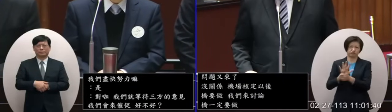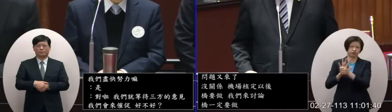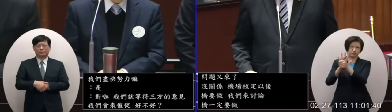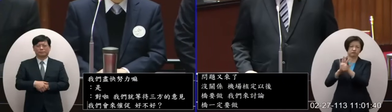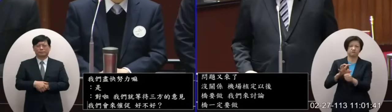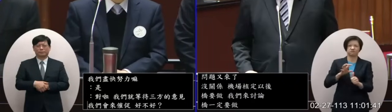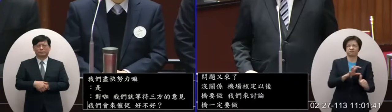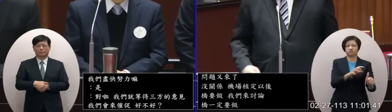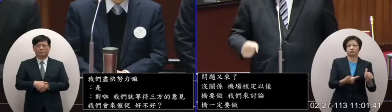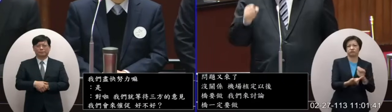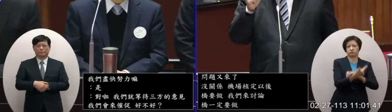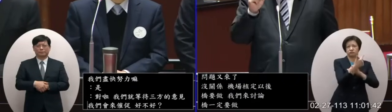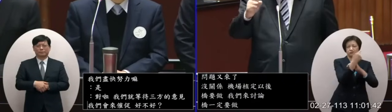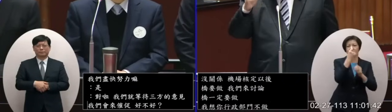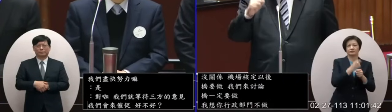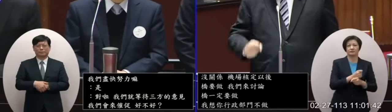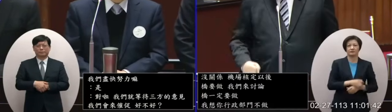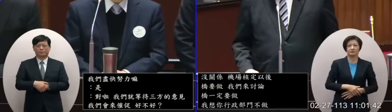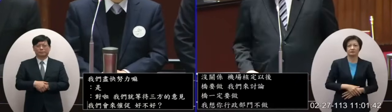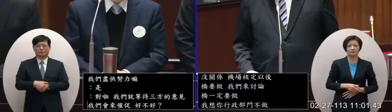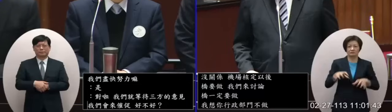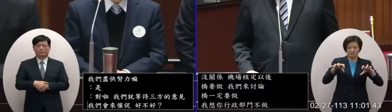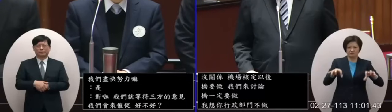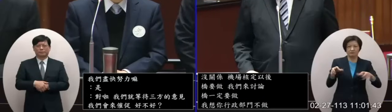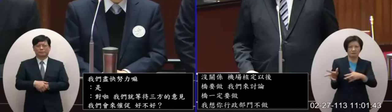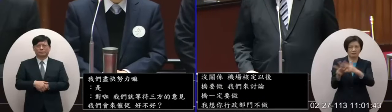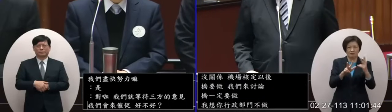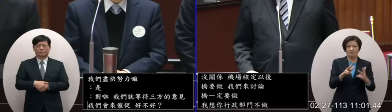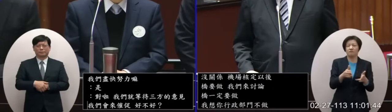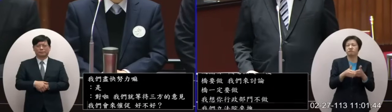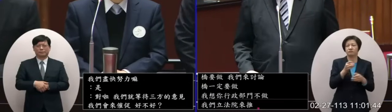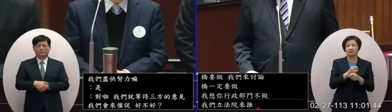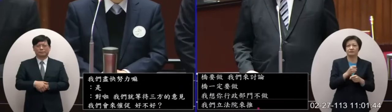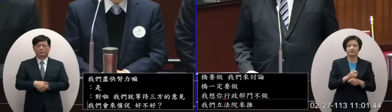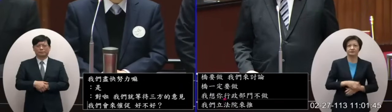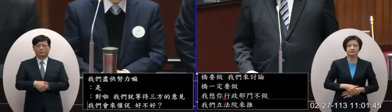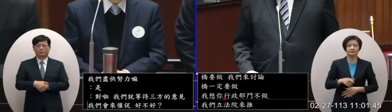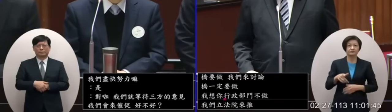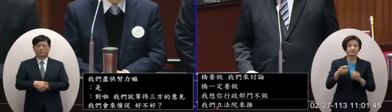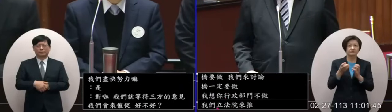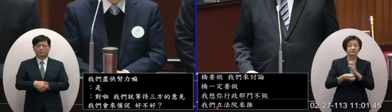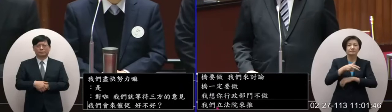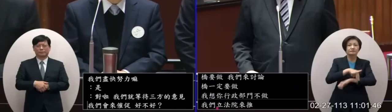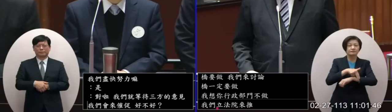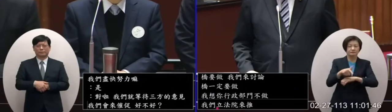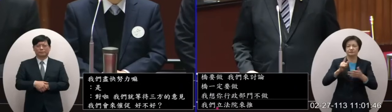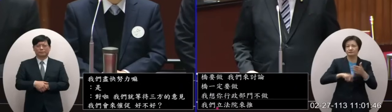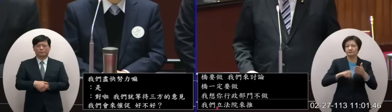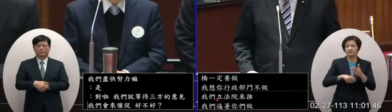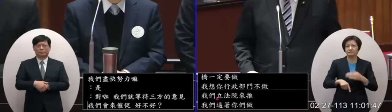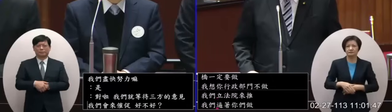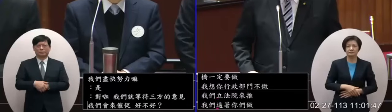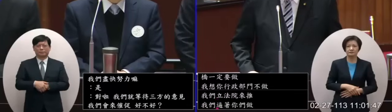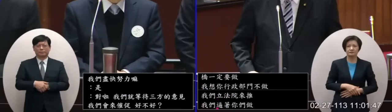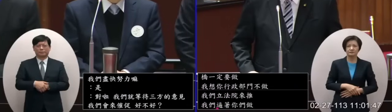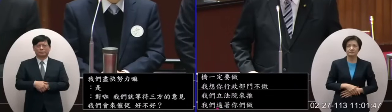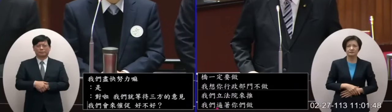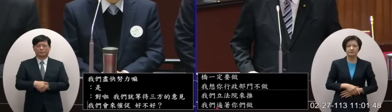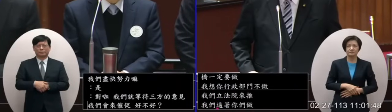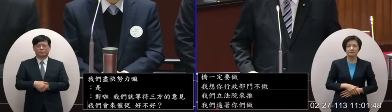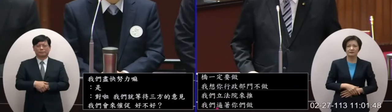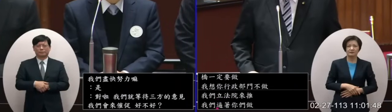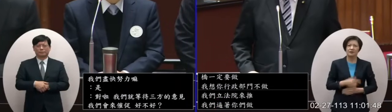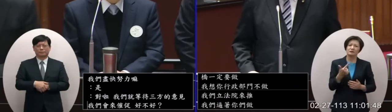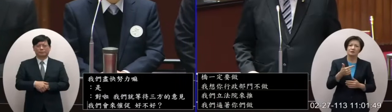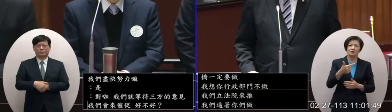着你们做，你桥一定要做。所以桥的细则也很简单，谁说要做什么